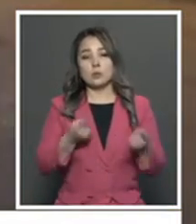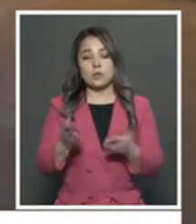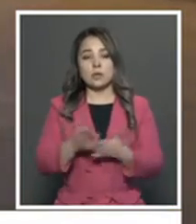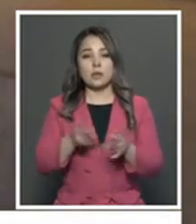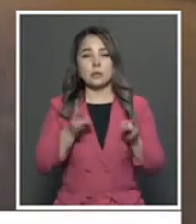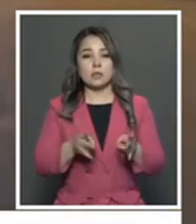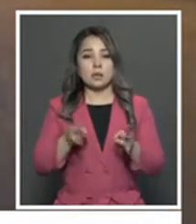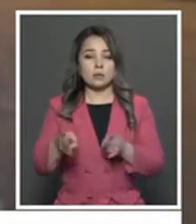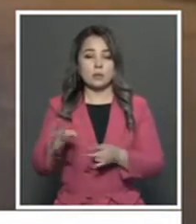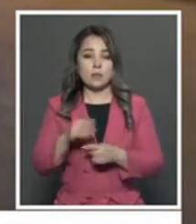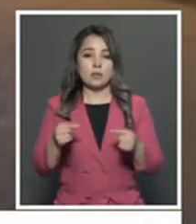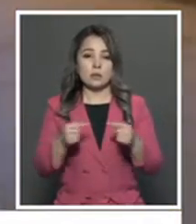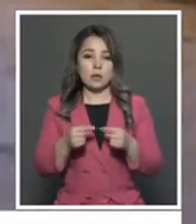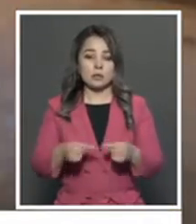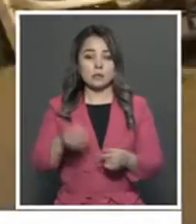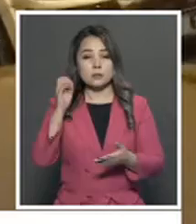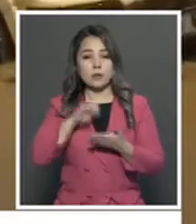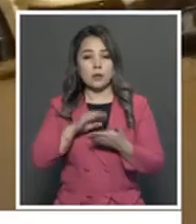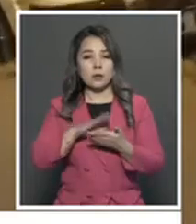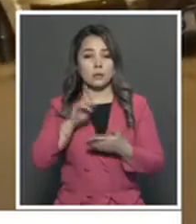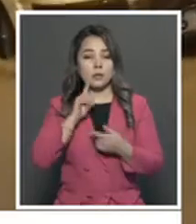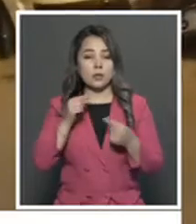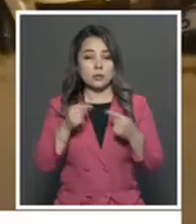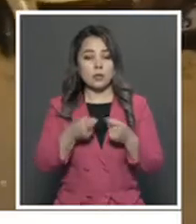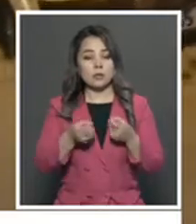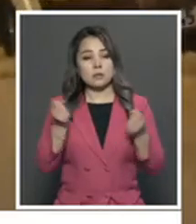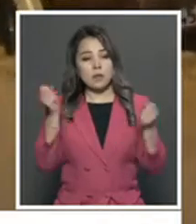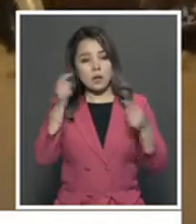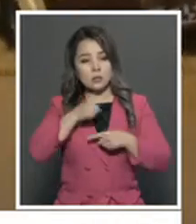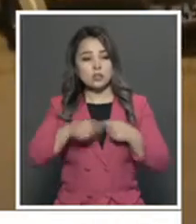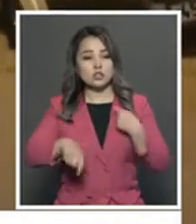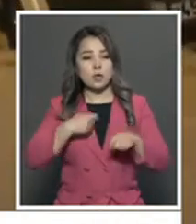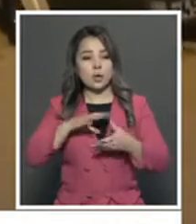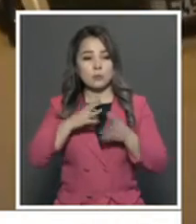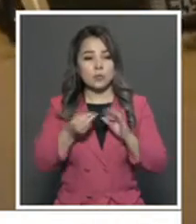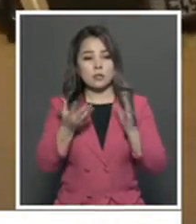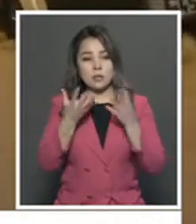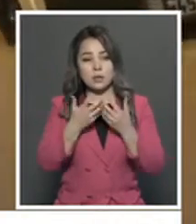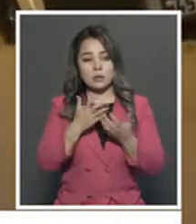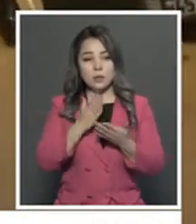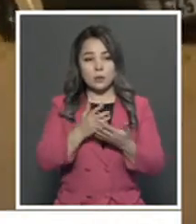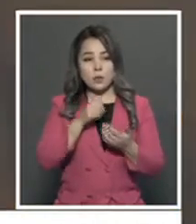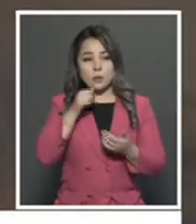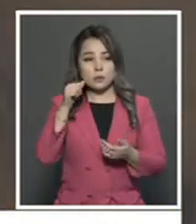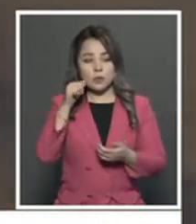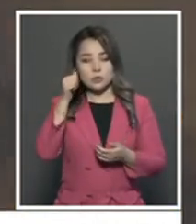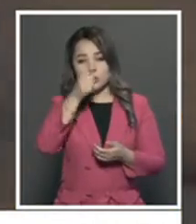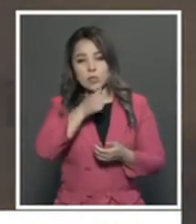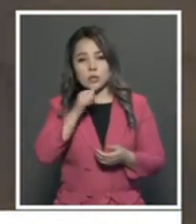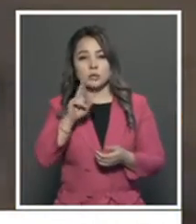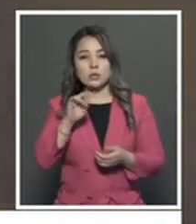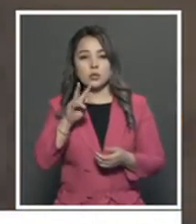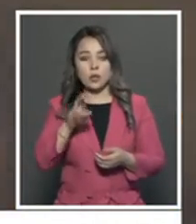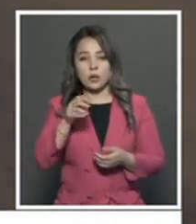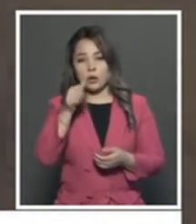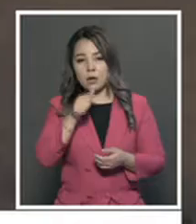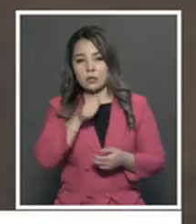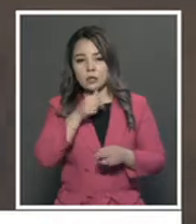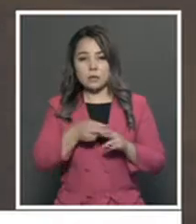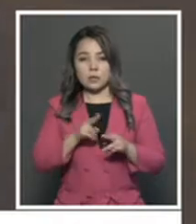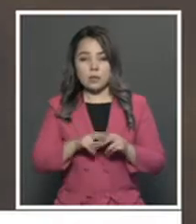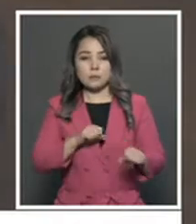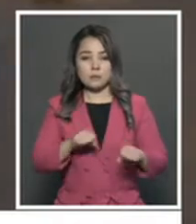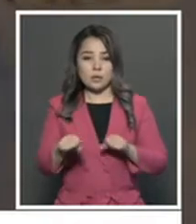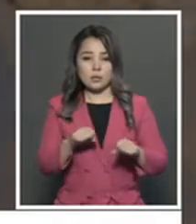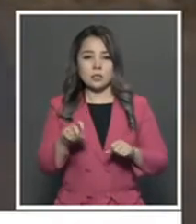зардап шеккендердің нақты саны анықталып, шығын есептеліп жатыр. Естеріңізде болса, өткен жылы қыркүйек айында болған қуатты зілзаладан